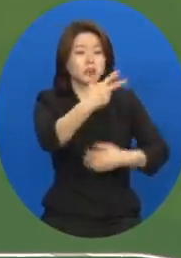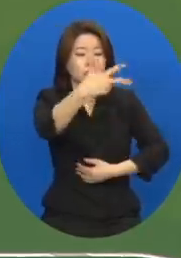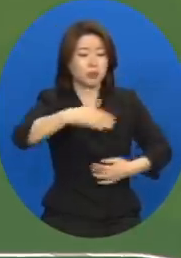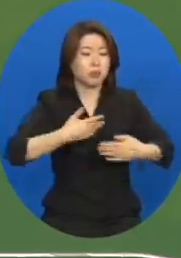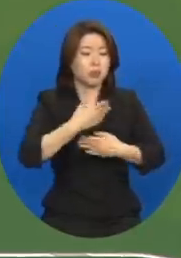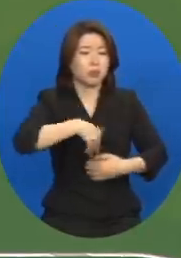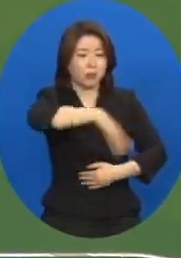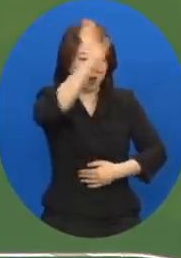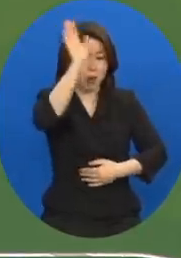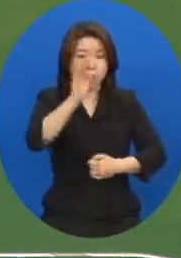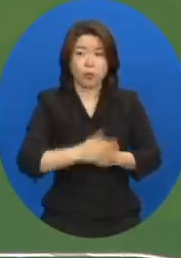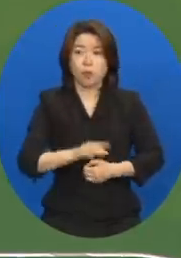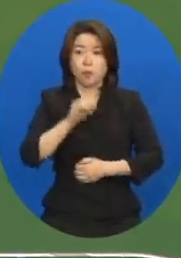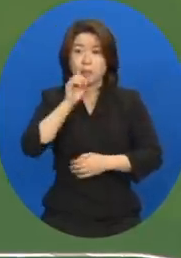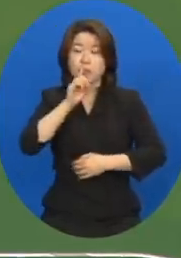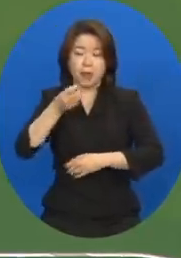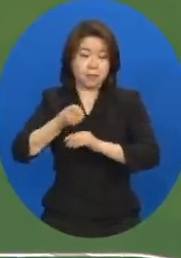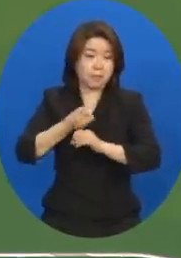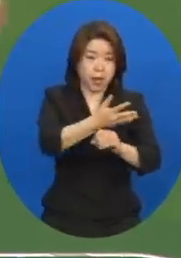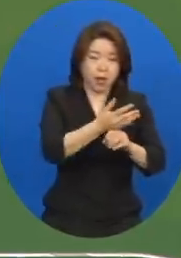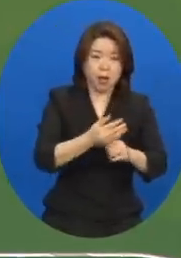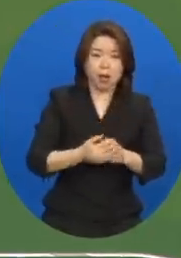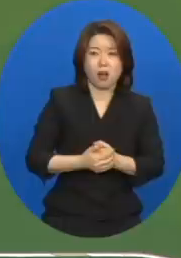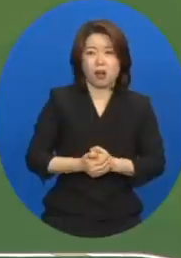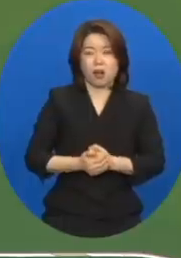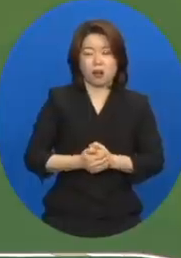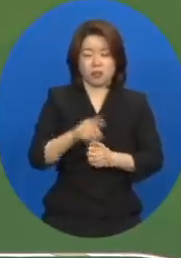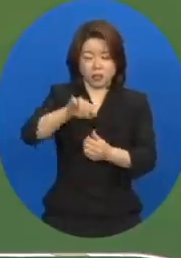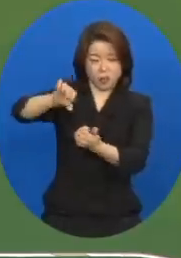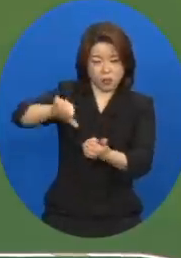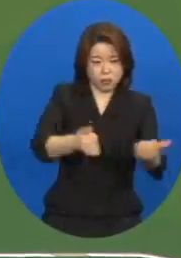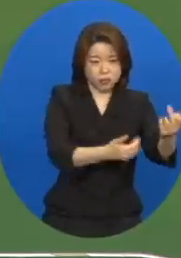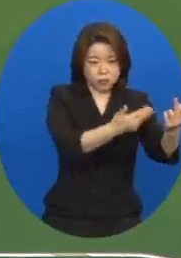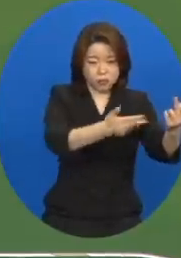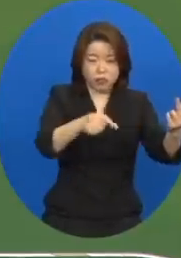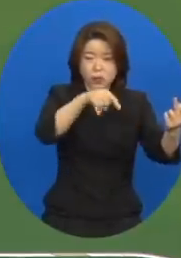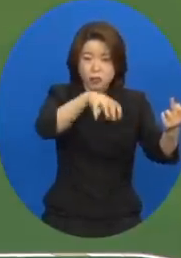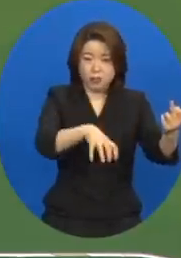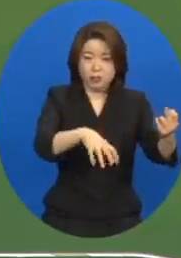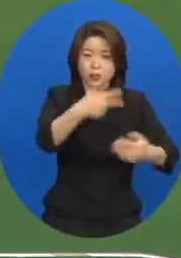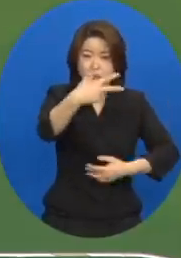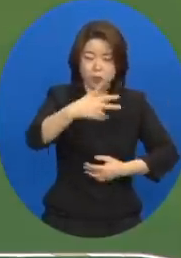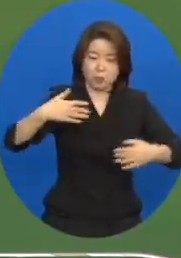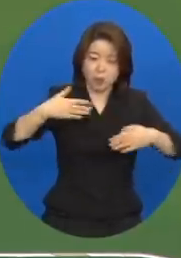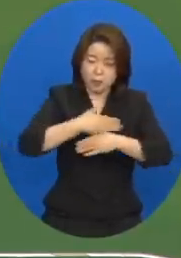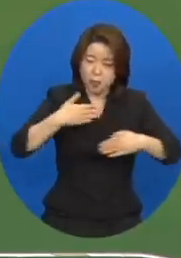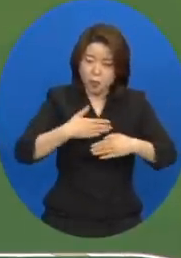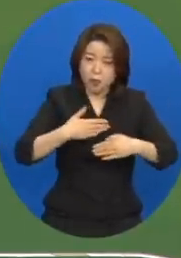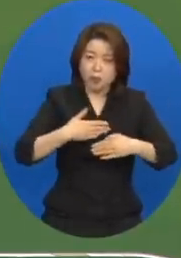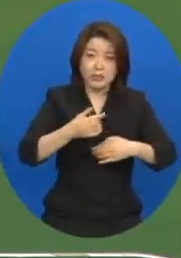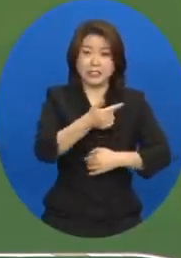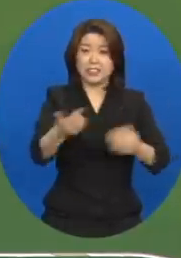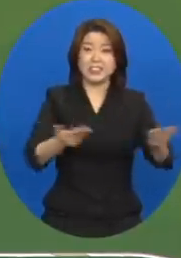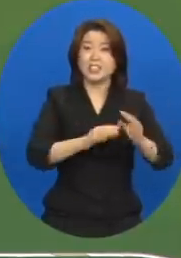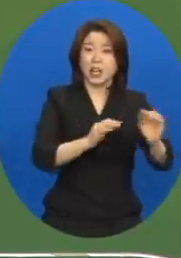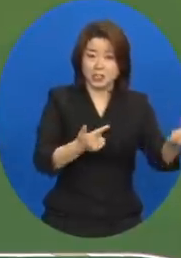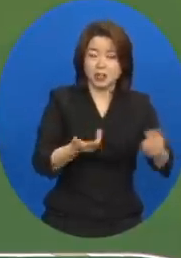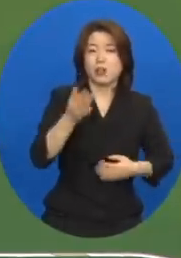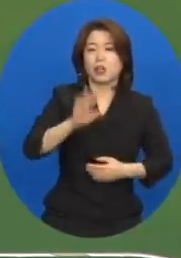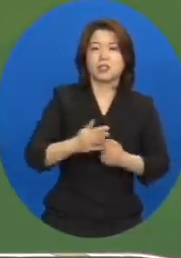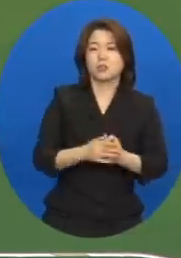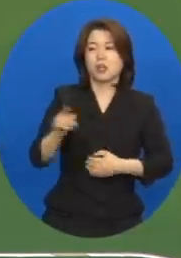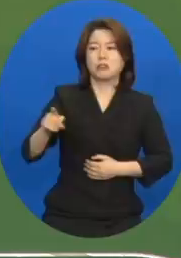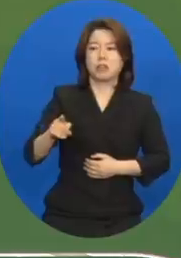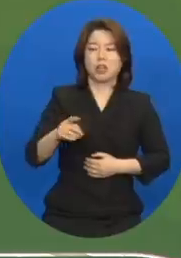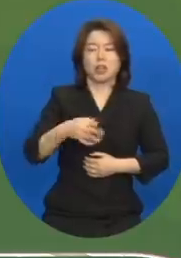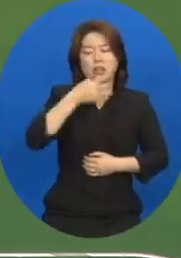격분했습니다. 아, 요단강 가서 일곱 번 목욕하는 게 뭐 대단한 일입니까? 그런데도 나아만은 그게